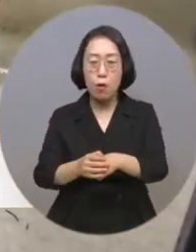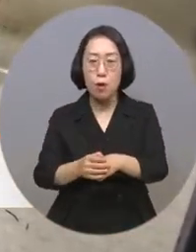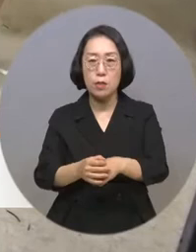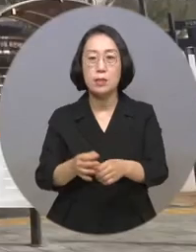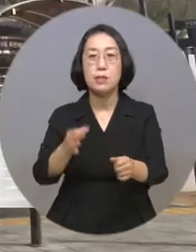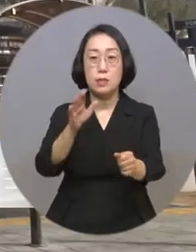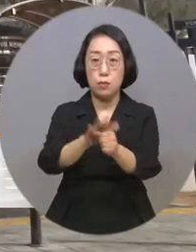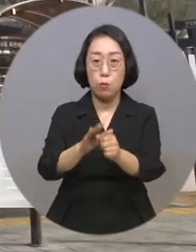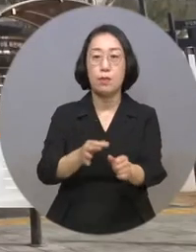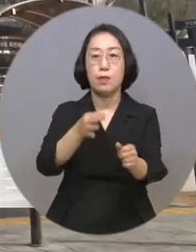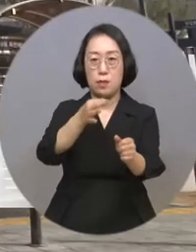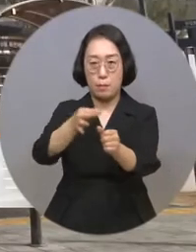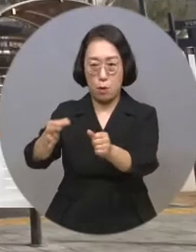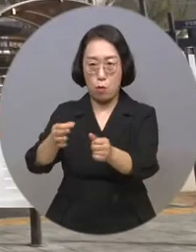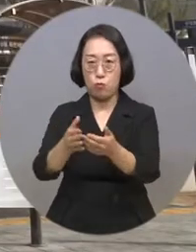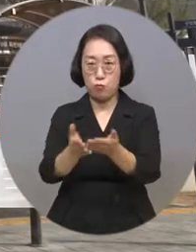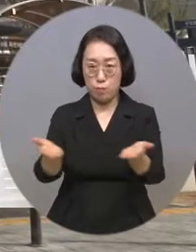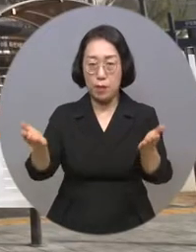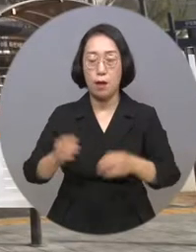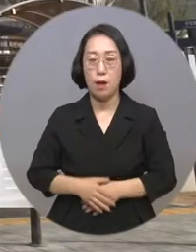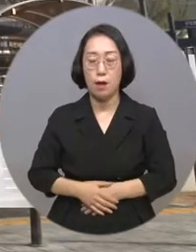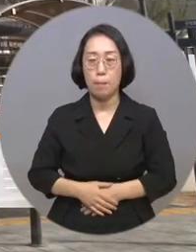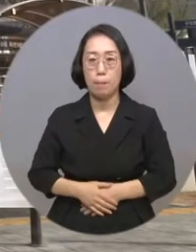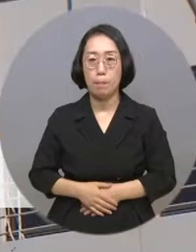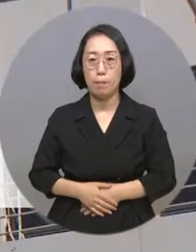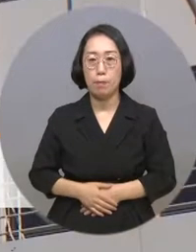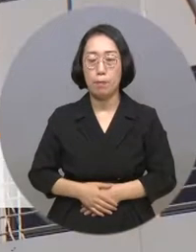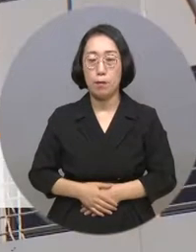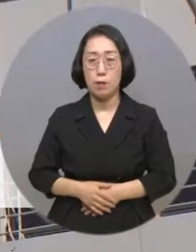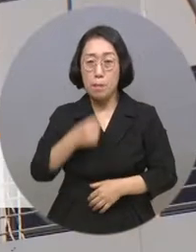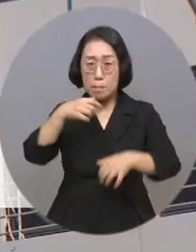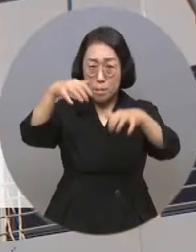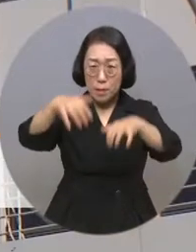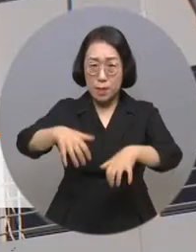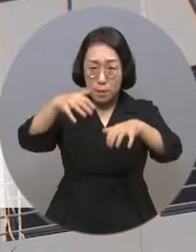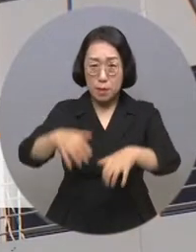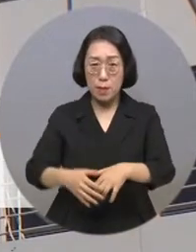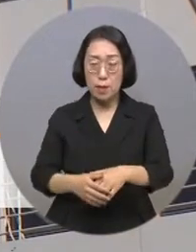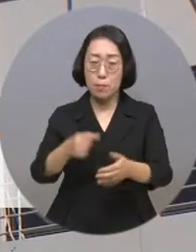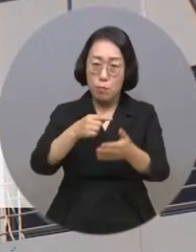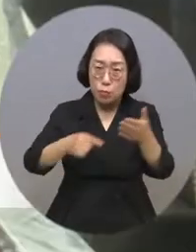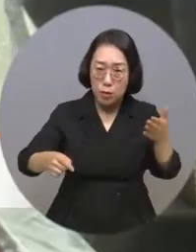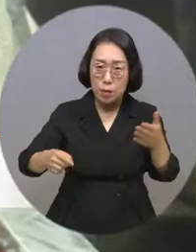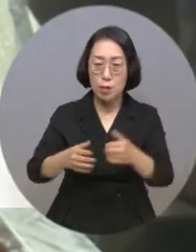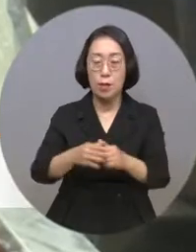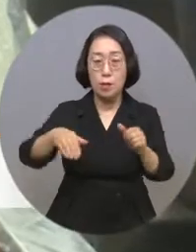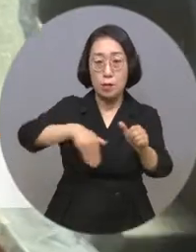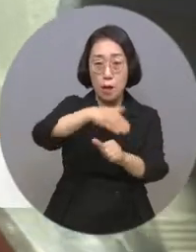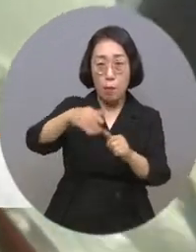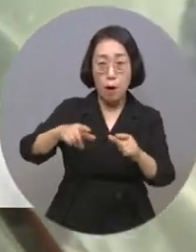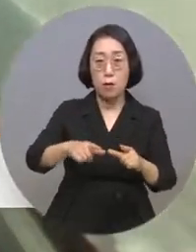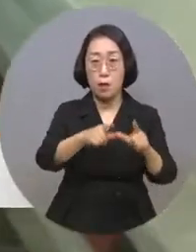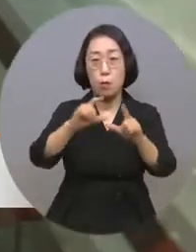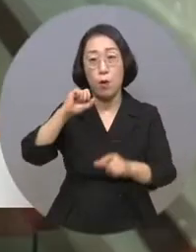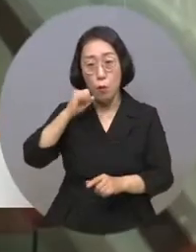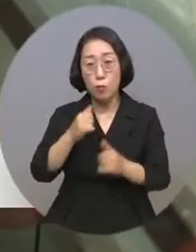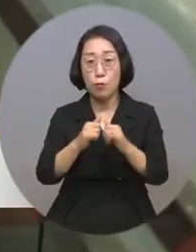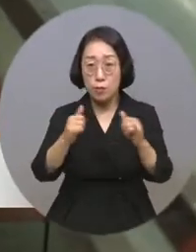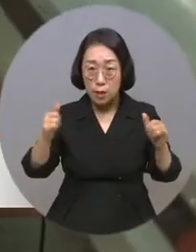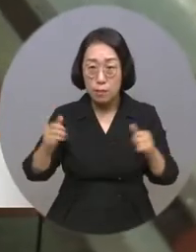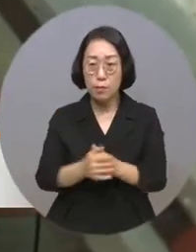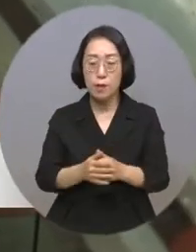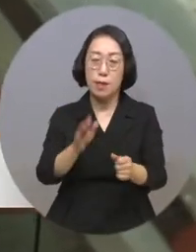제공됩니다. 지난 10일 보건복지부는 이번 집중호우로 피해를 입은 취약계층에게 긴급복지를 신속하게